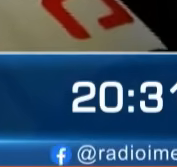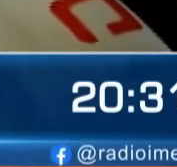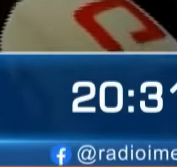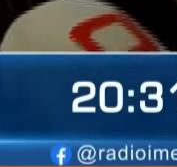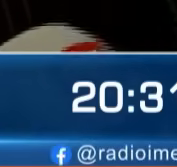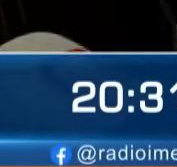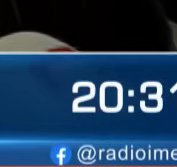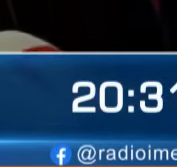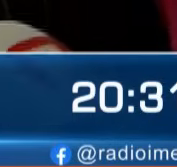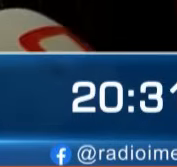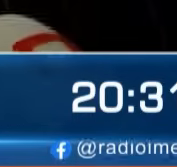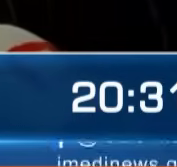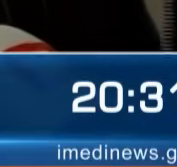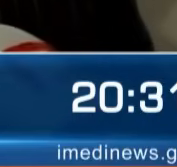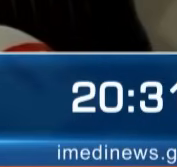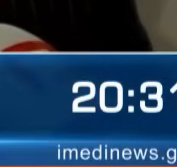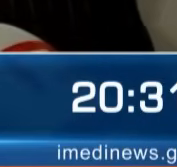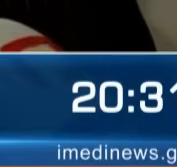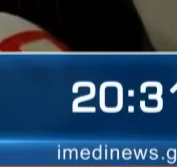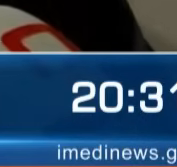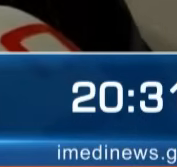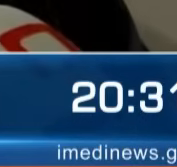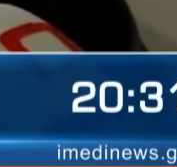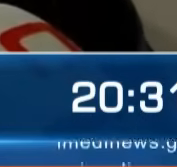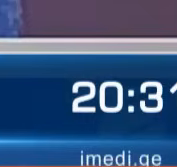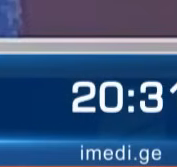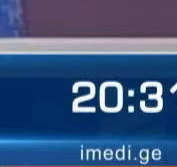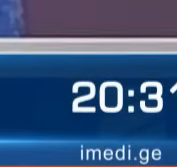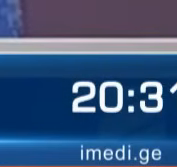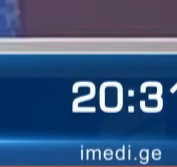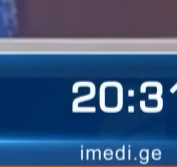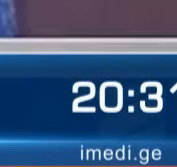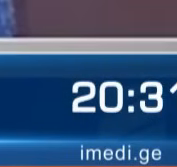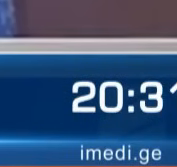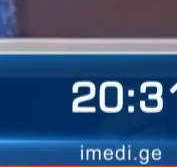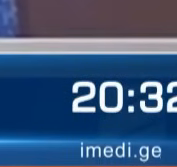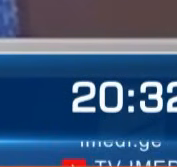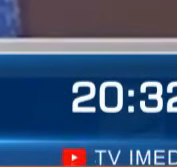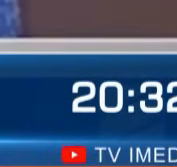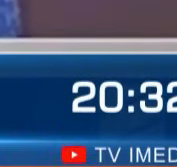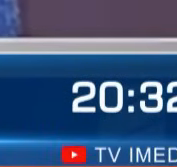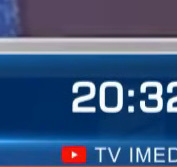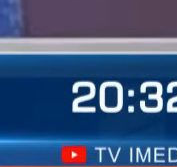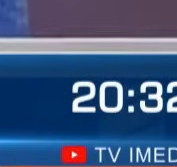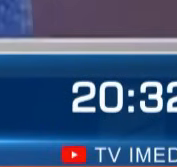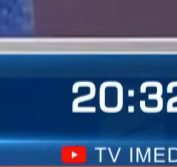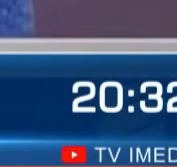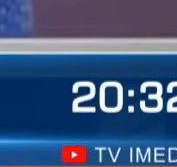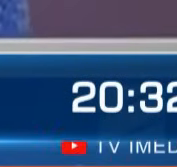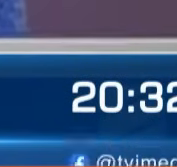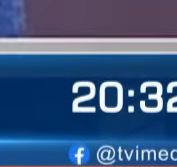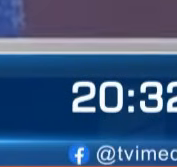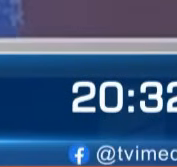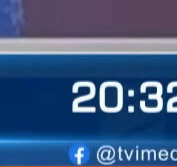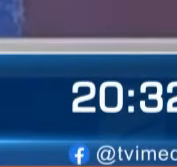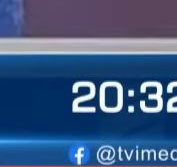შემცირებულია სიღარიბე რადგან ყოველივე ეს დაკავშირებულია ევროკავშირში გაწევრიანებასთან. Მე მაქვს პოზიტიური თანამშრომლობა ახალ